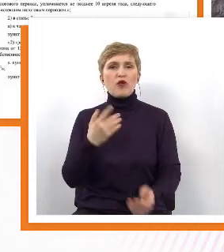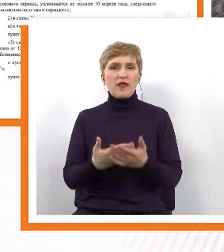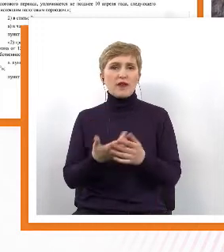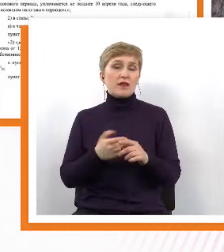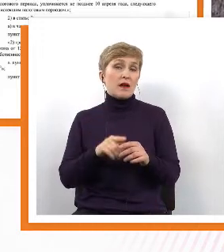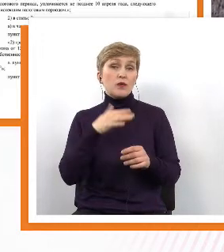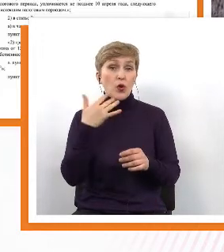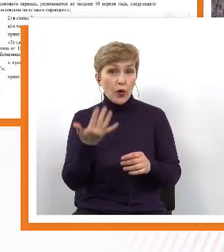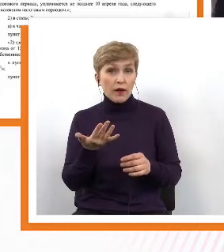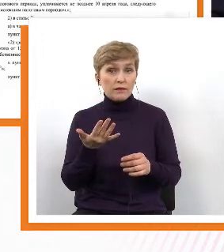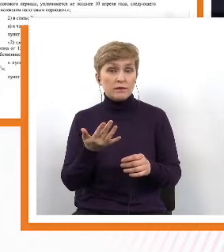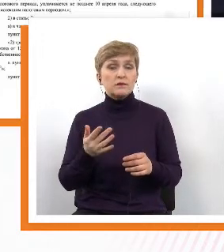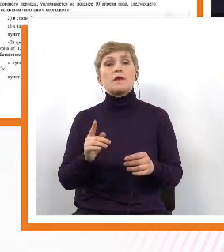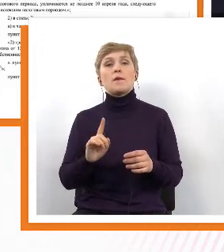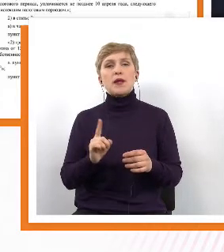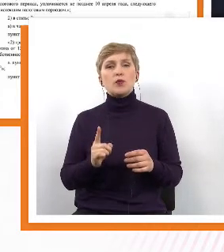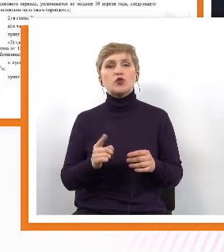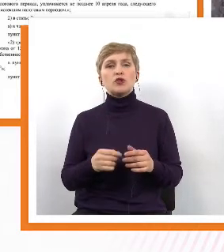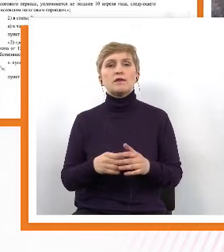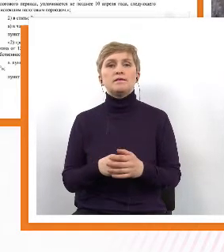много, потому что